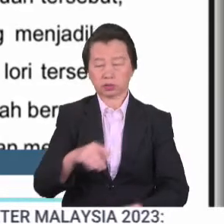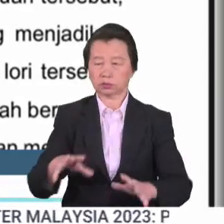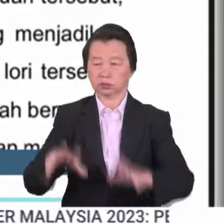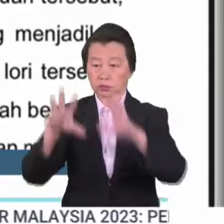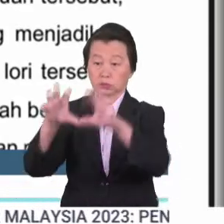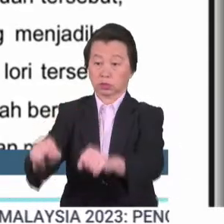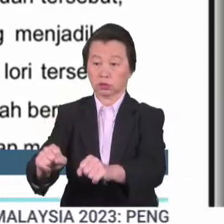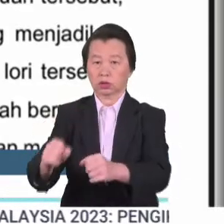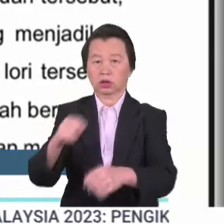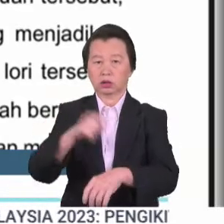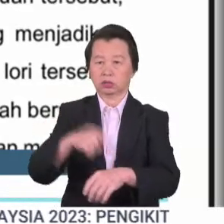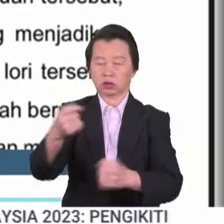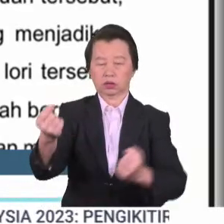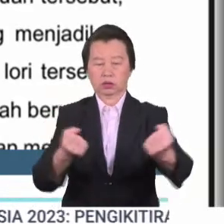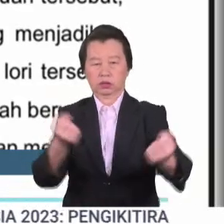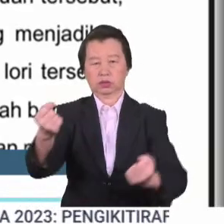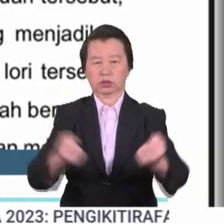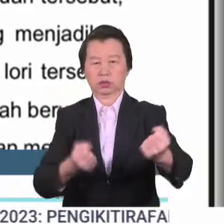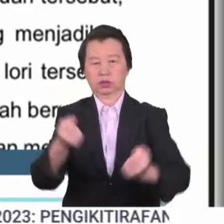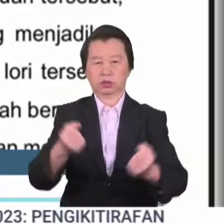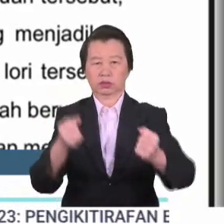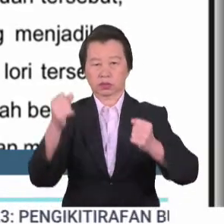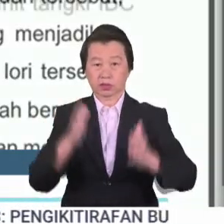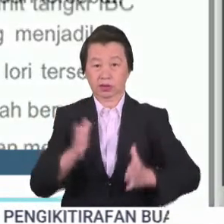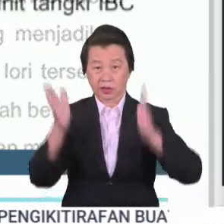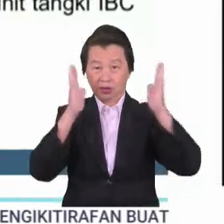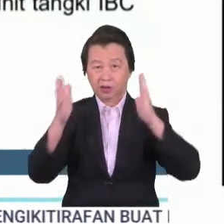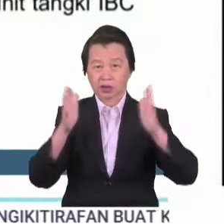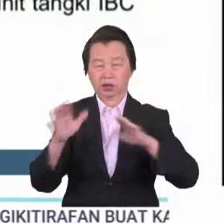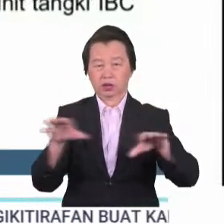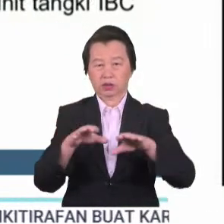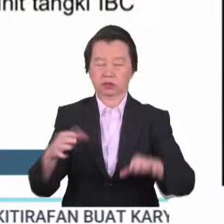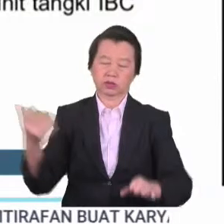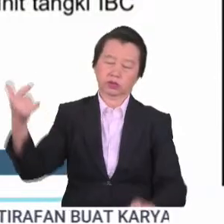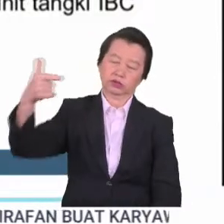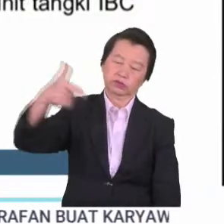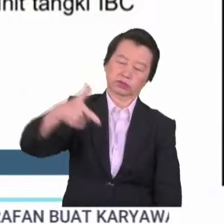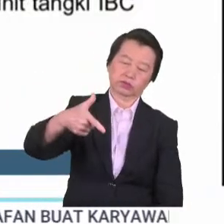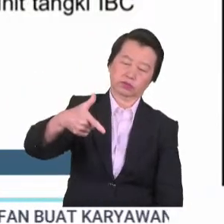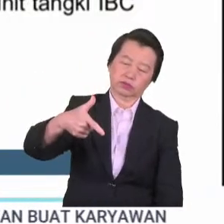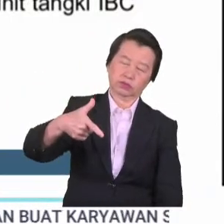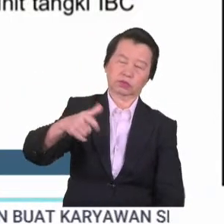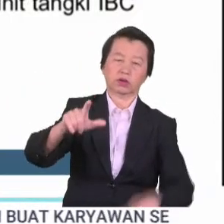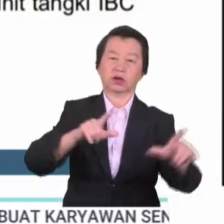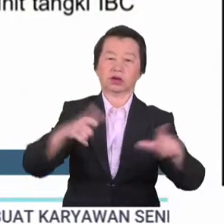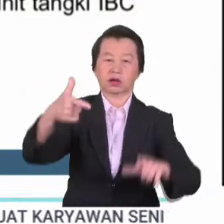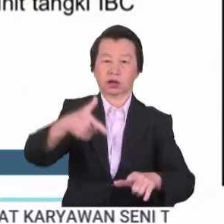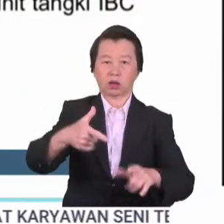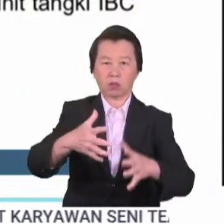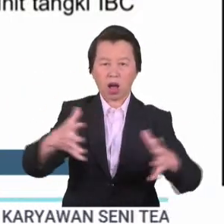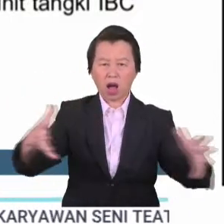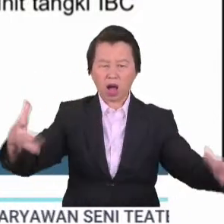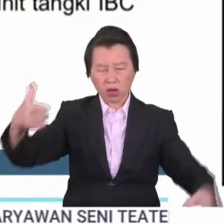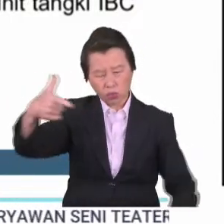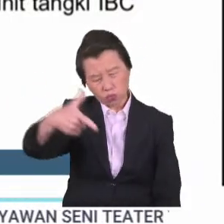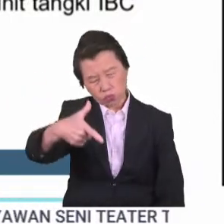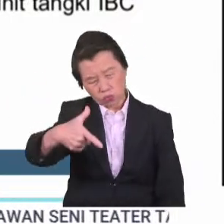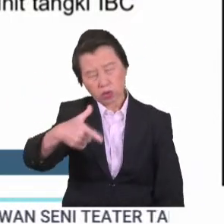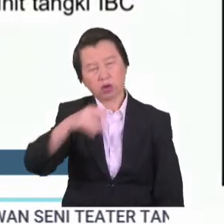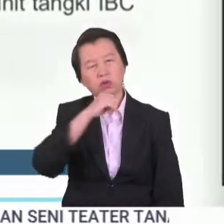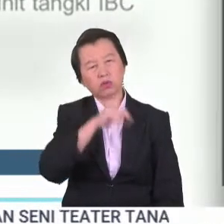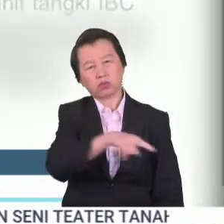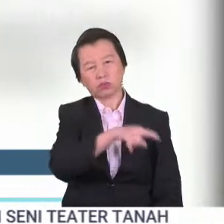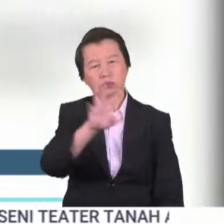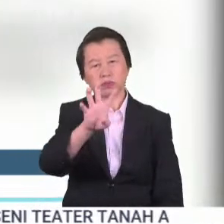negi ketika pemandu Lori warga tempatan itu sedang membuat pengisian minyak diesel dalam jumlah yang besar lelaki berusia